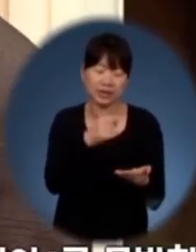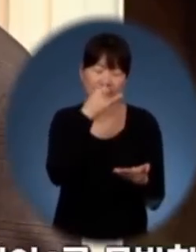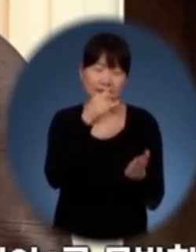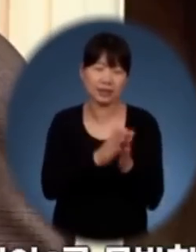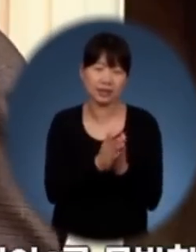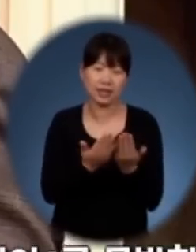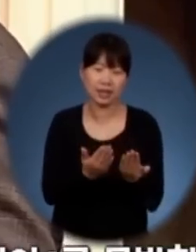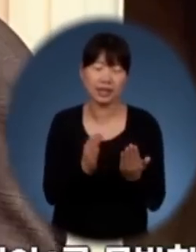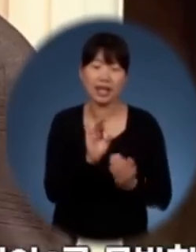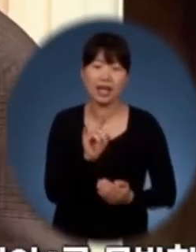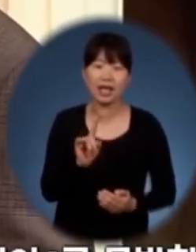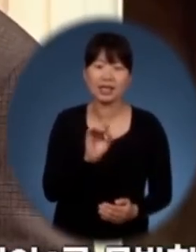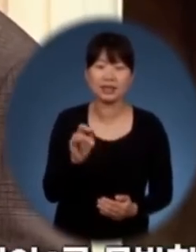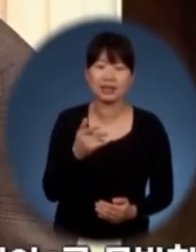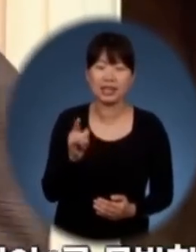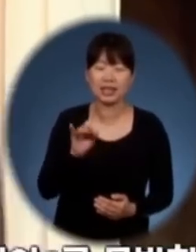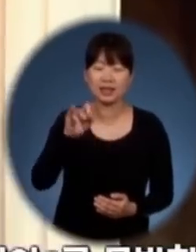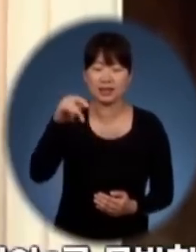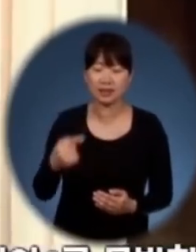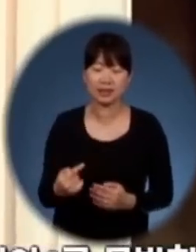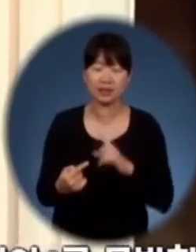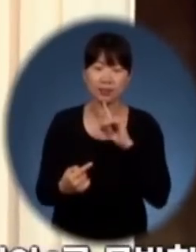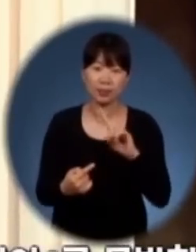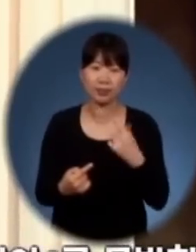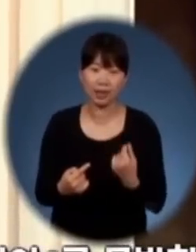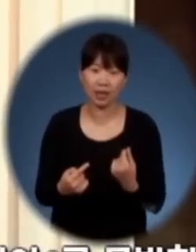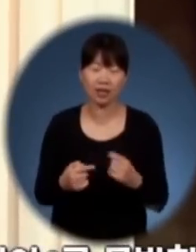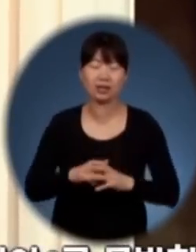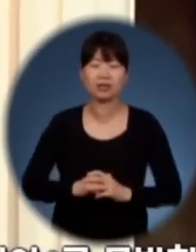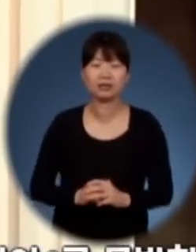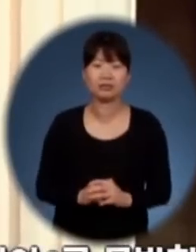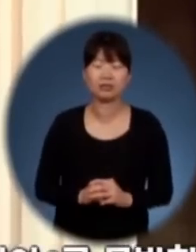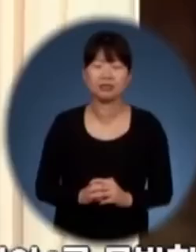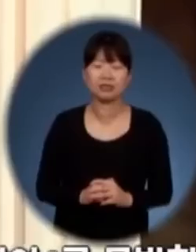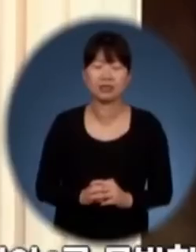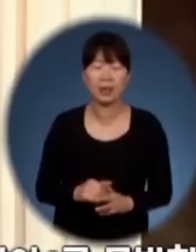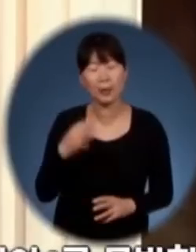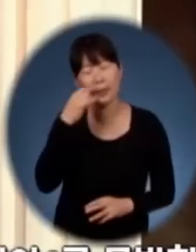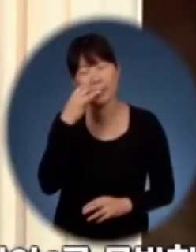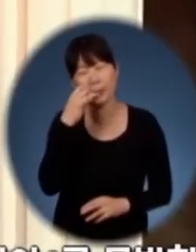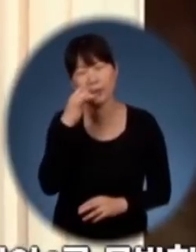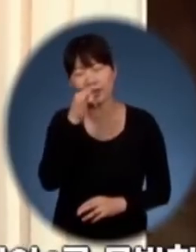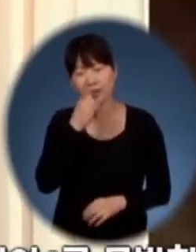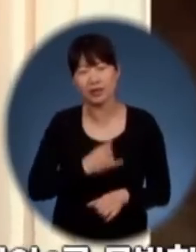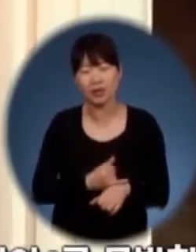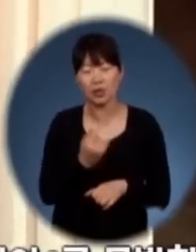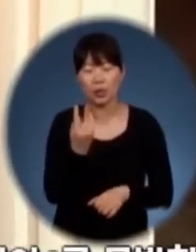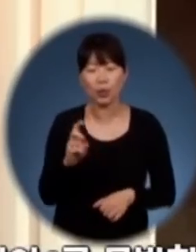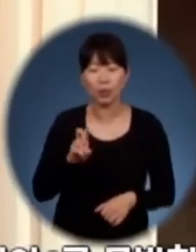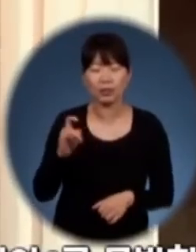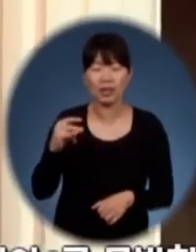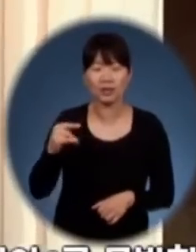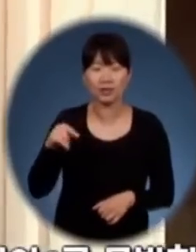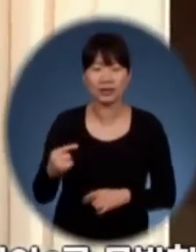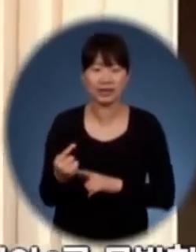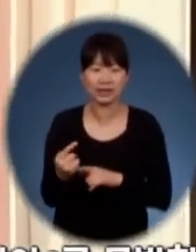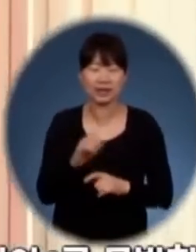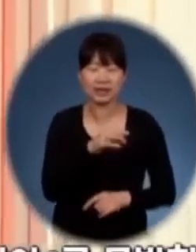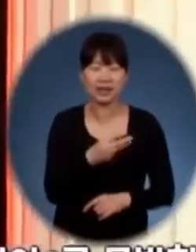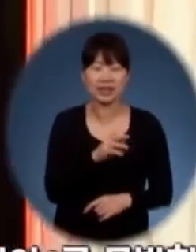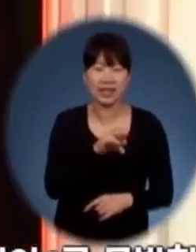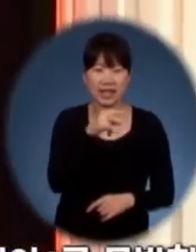아이 네이드이 아이네는 흥미롭게도 호메로스의 일리아드와